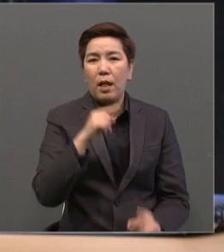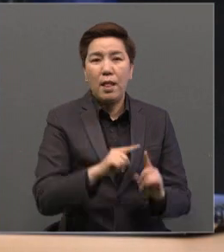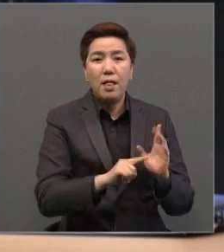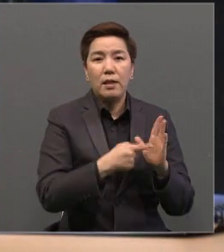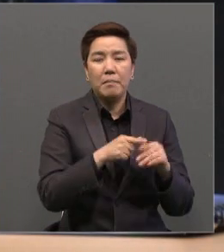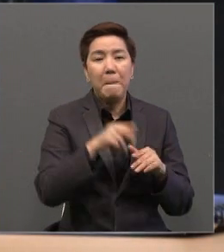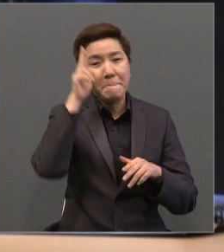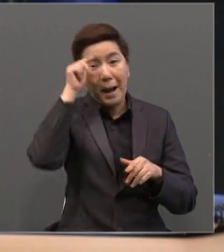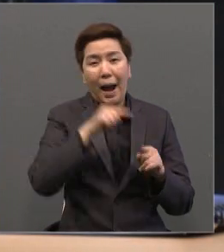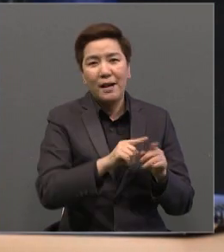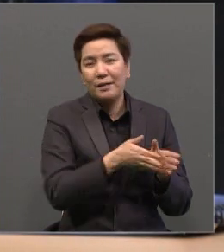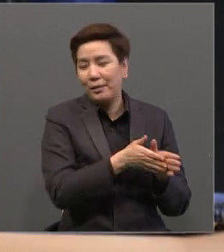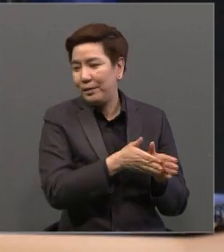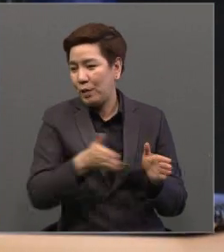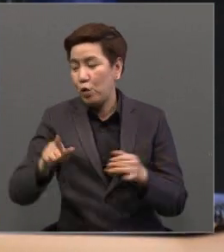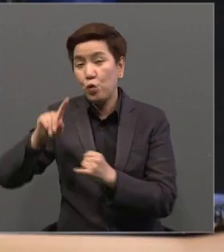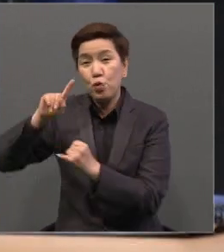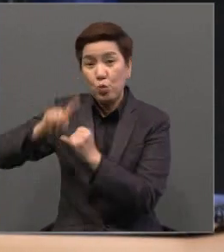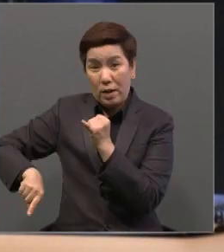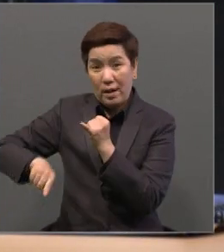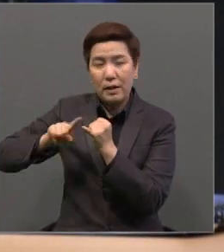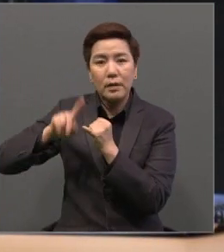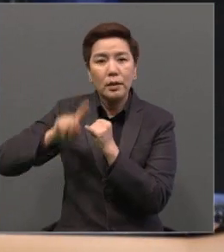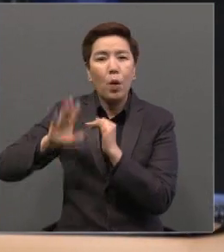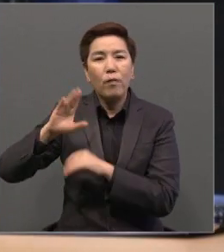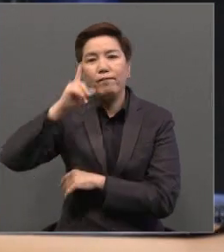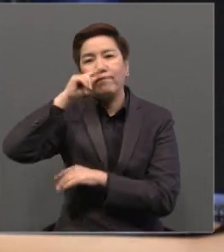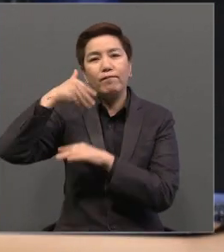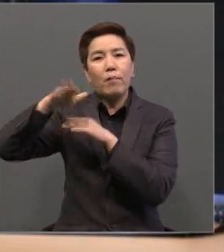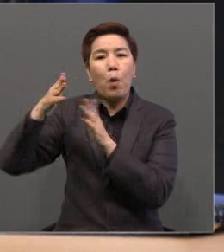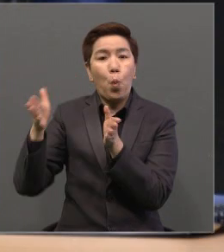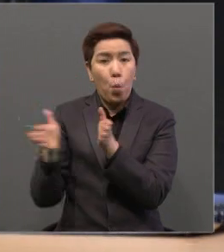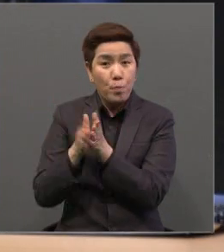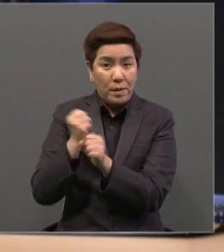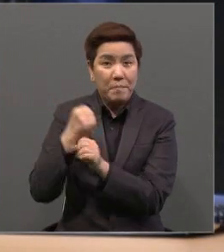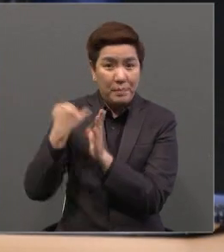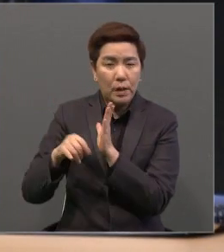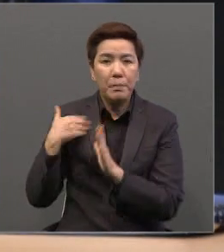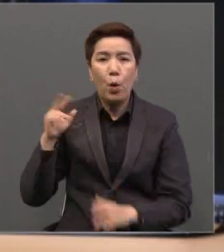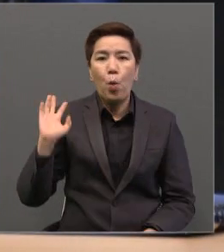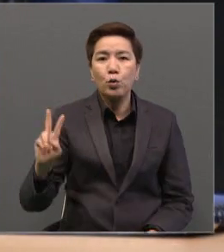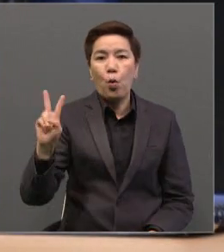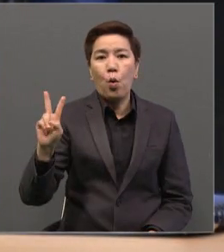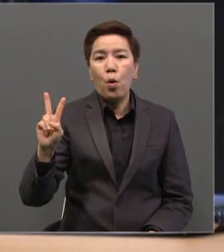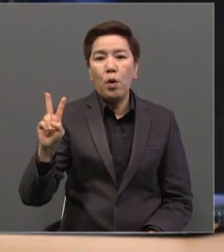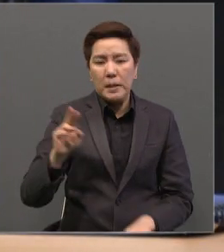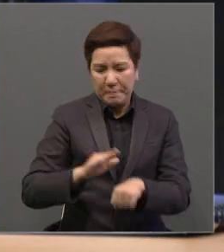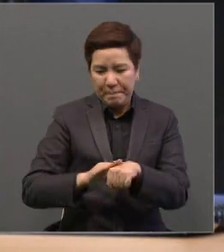กจนคนสุดท้ายซึ่งเป็นคนต่างชาติร่วมดำเนินการเนี่ยอยู่2คนซึ่งเป็นคนผิว